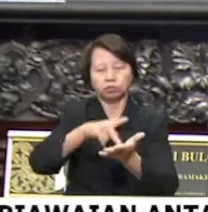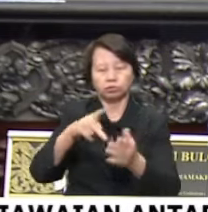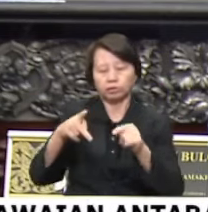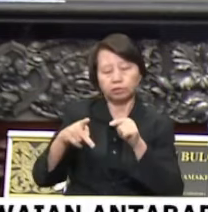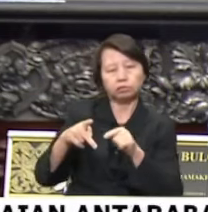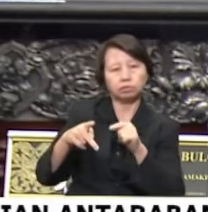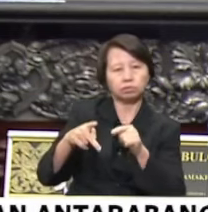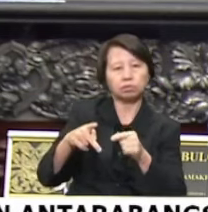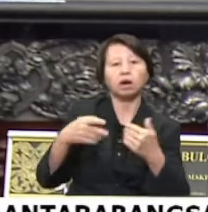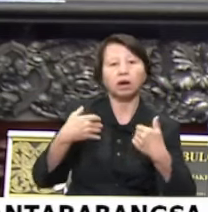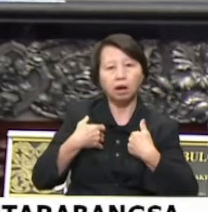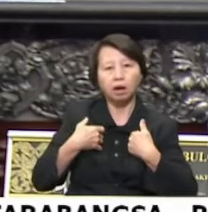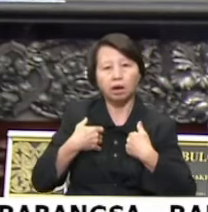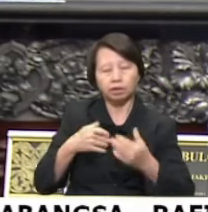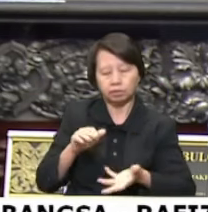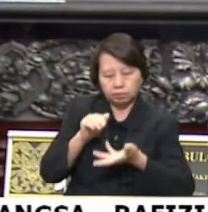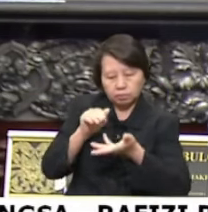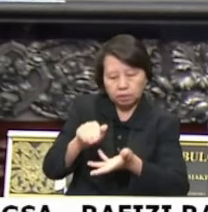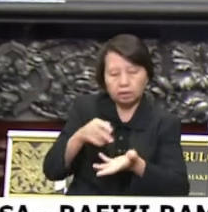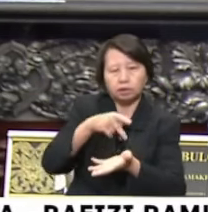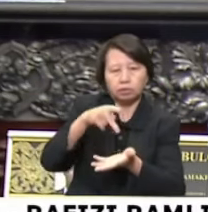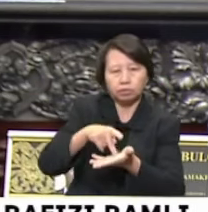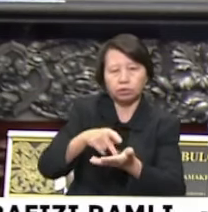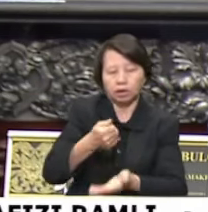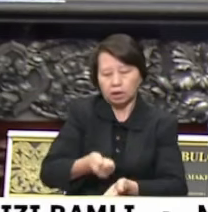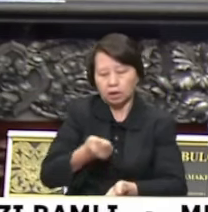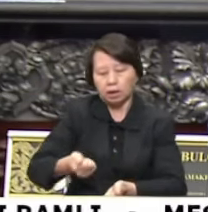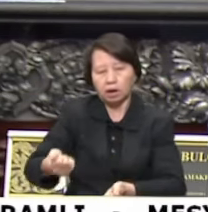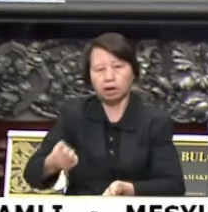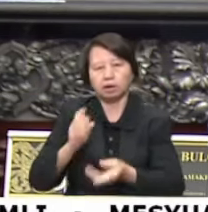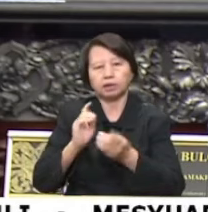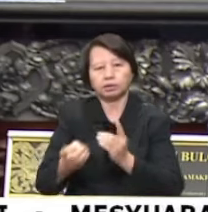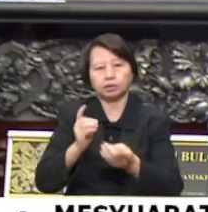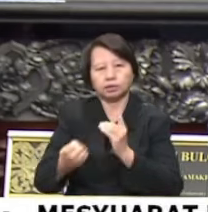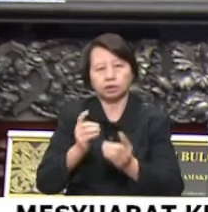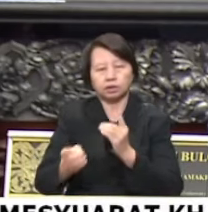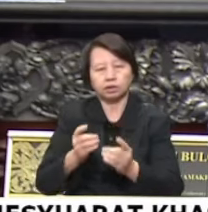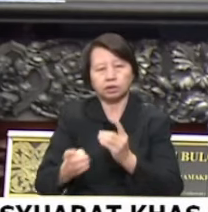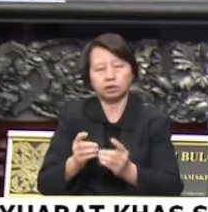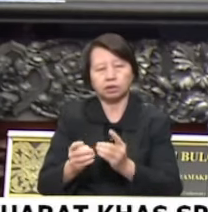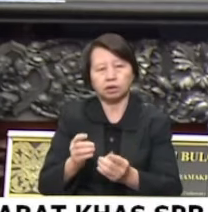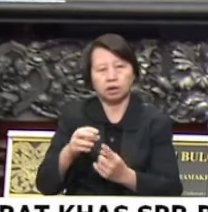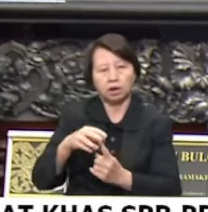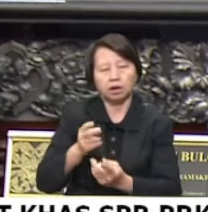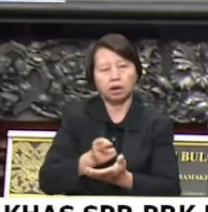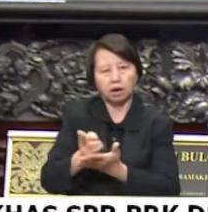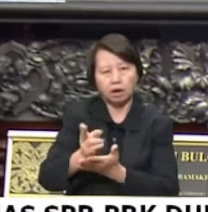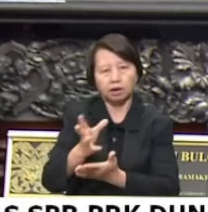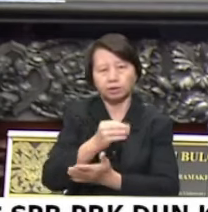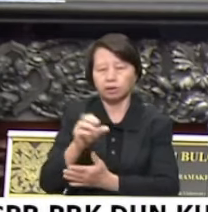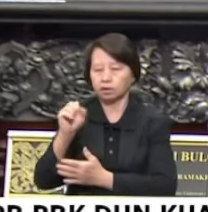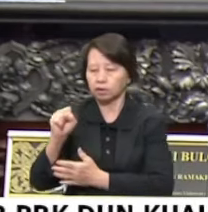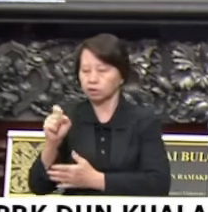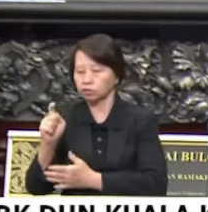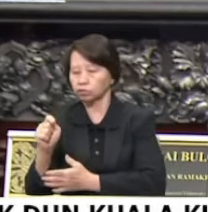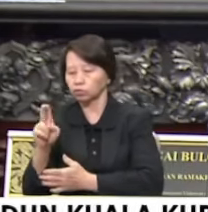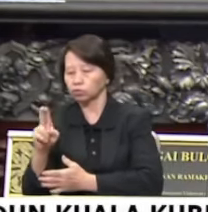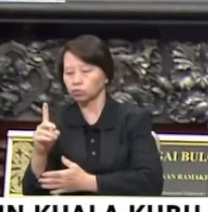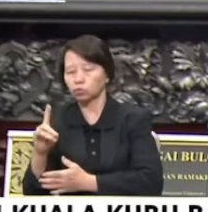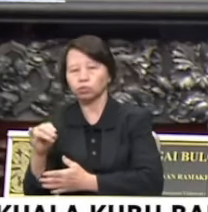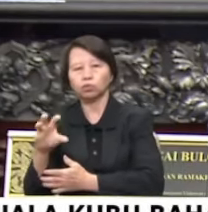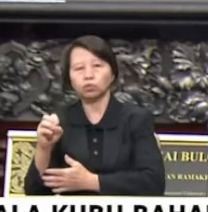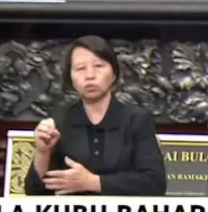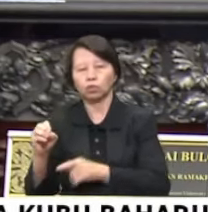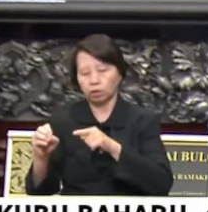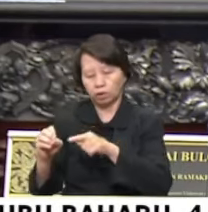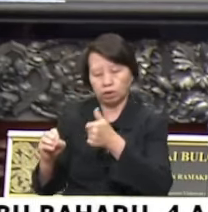ini, kita membekalkan peralatan digital maker hub dan studio digital. Dan ini akan